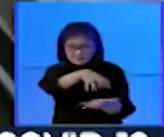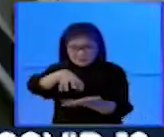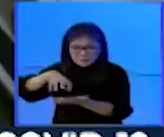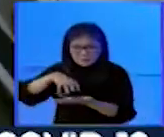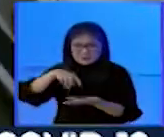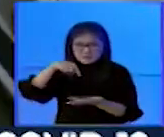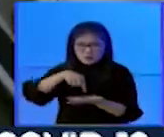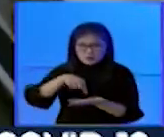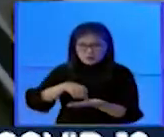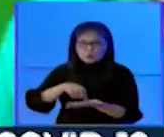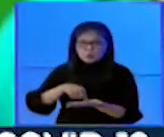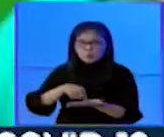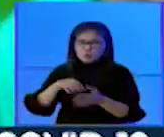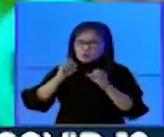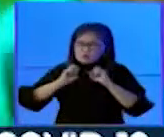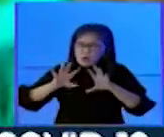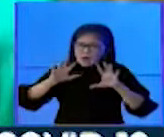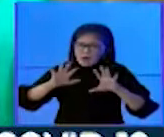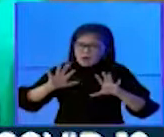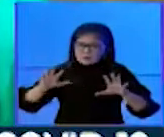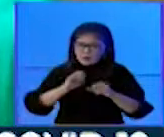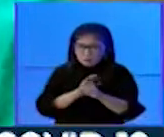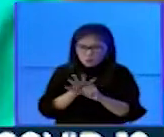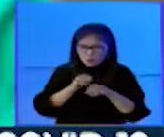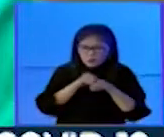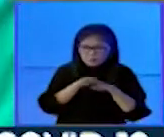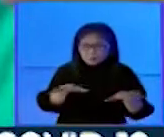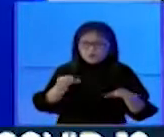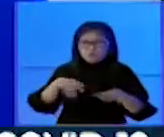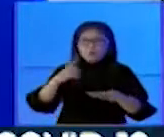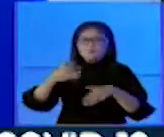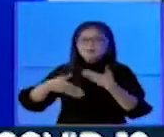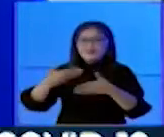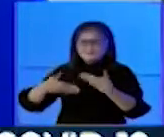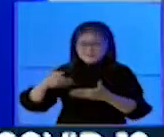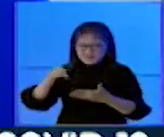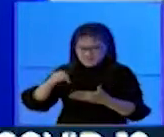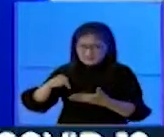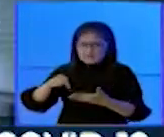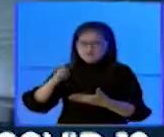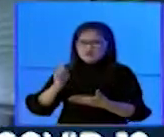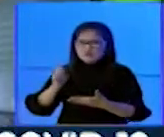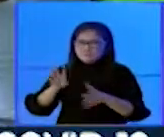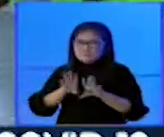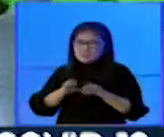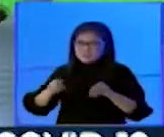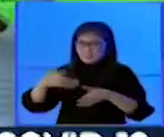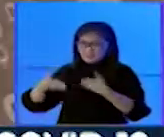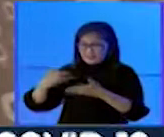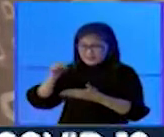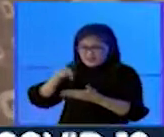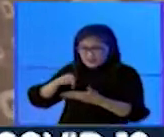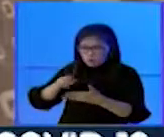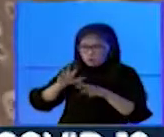Kenapa? Karena kan kita tahu lah, satu pabrik itu biasanya karyawannya bisa ratusan sampai ribuan. Sehingga ini juga kan tempat untuk orang berkumpul banyak.